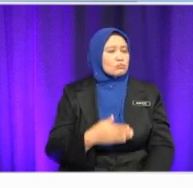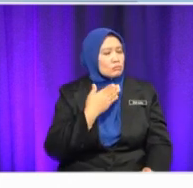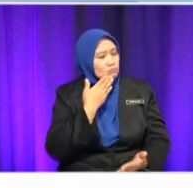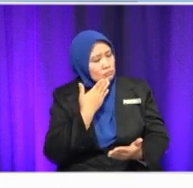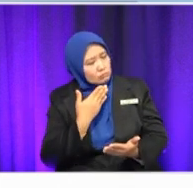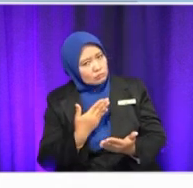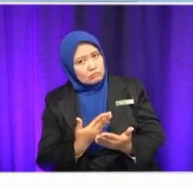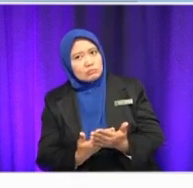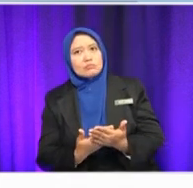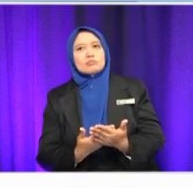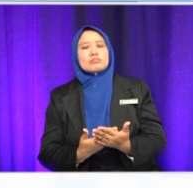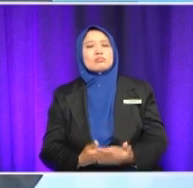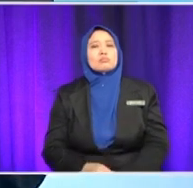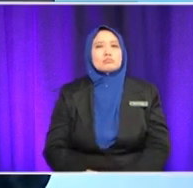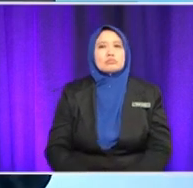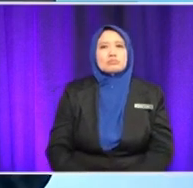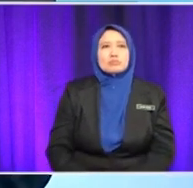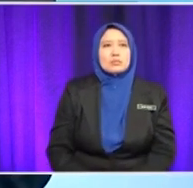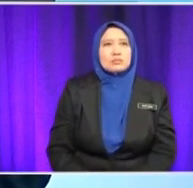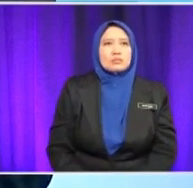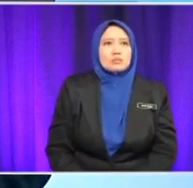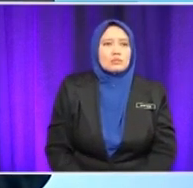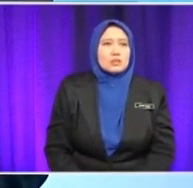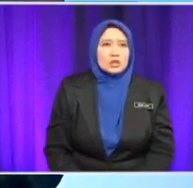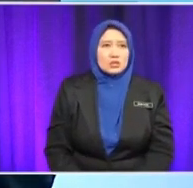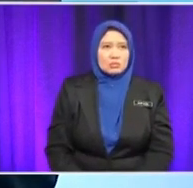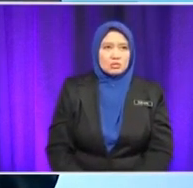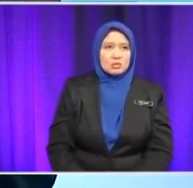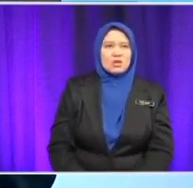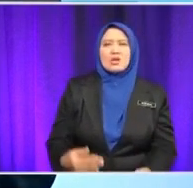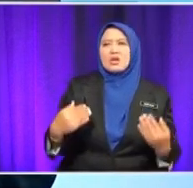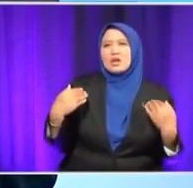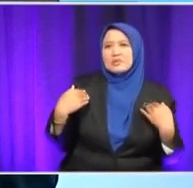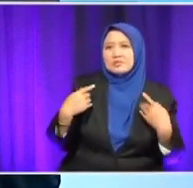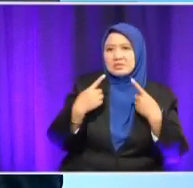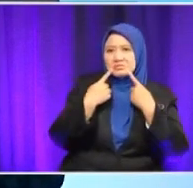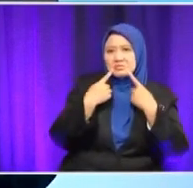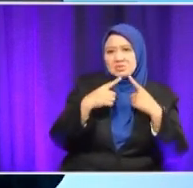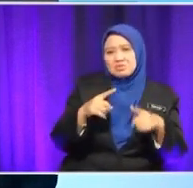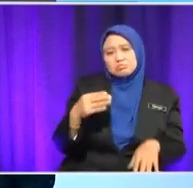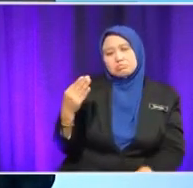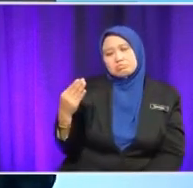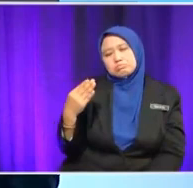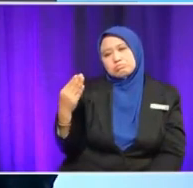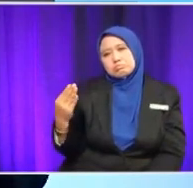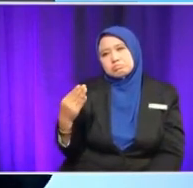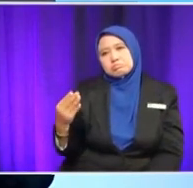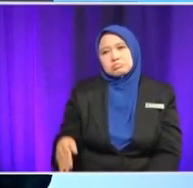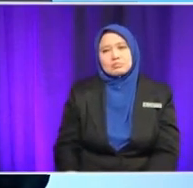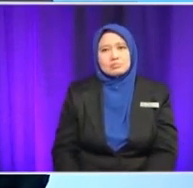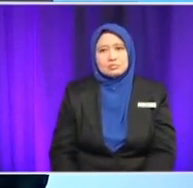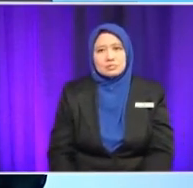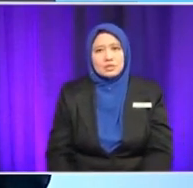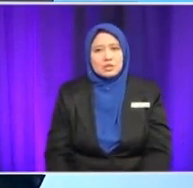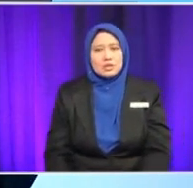pengalaman saya di tengah murid yang menjawab sambil liwet terlalu cepat tadi masih